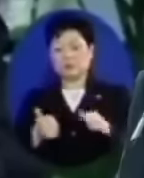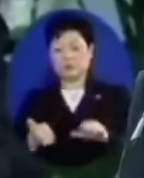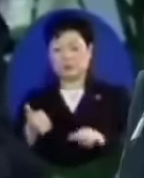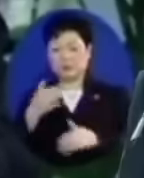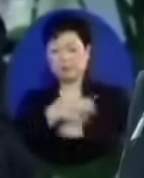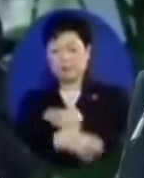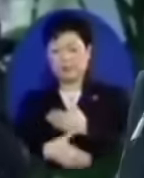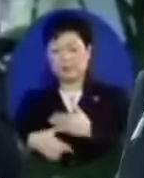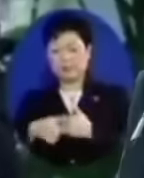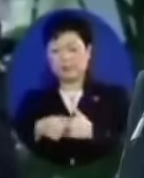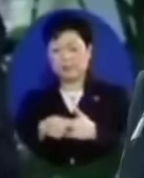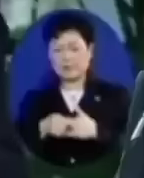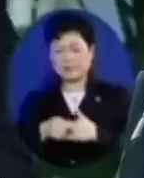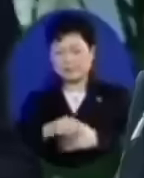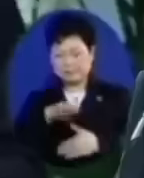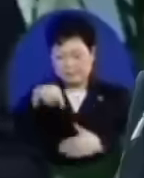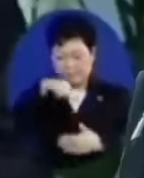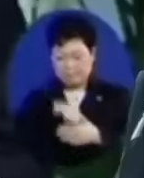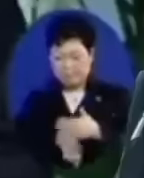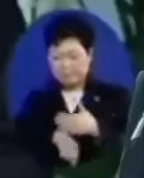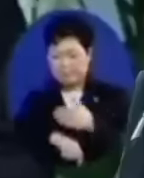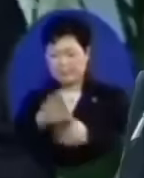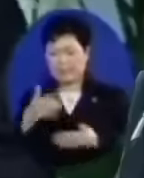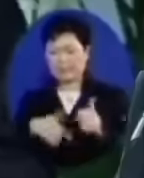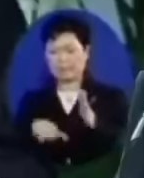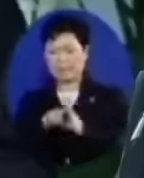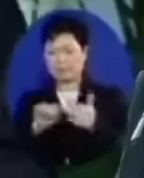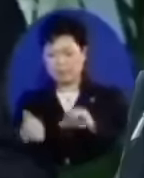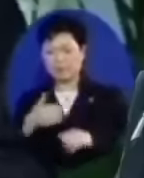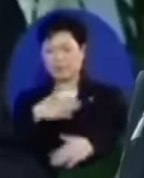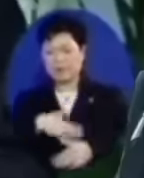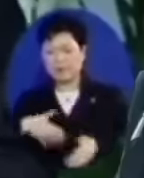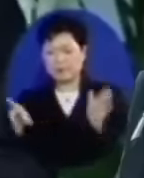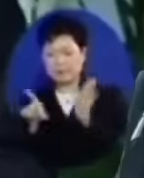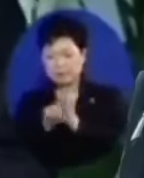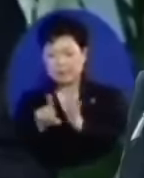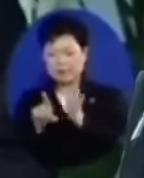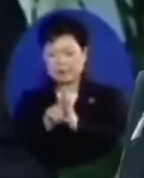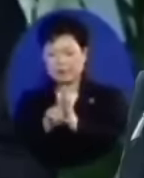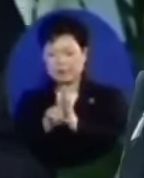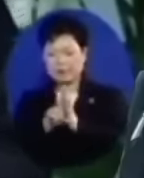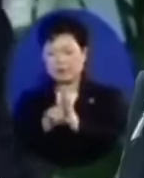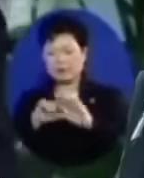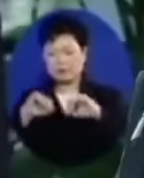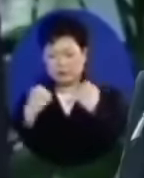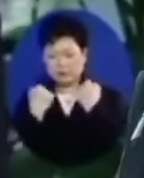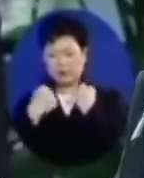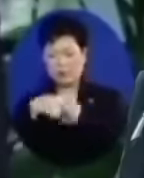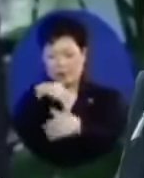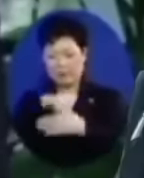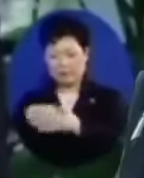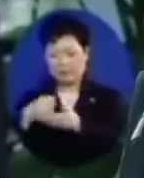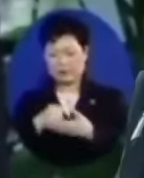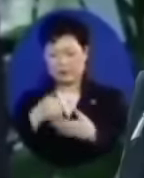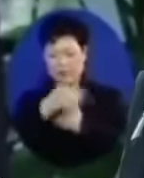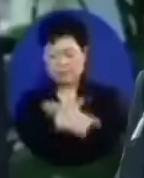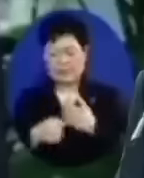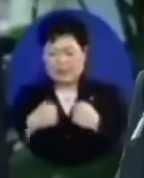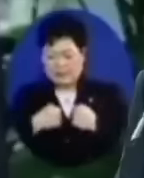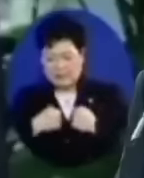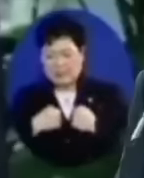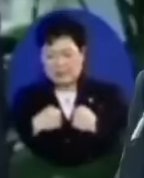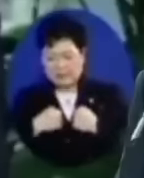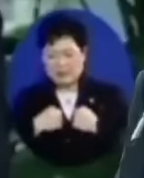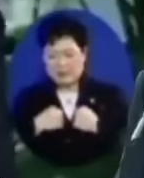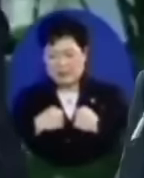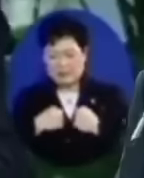몸을 우리 마음속에 우리 위해서 죽은 것을 알고 믿고 받아들이고 마음에 품고 몸에 짊어지고